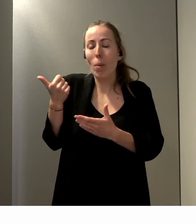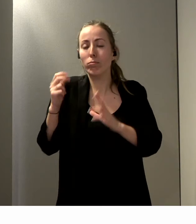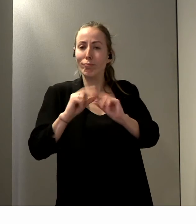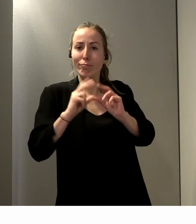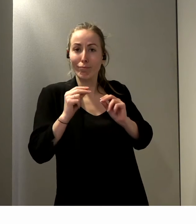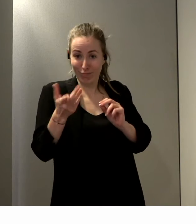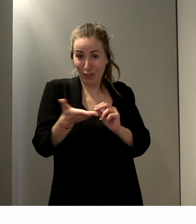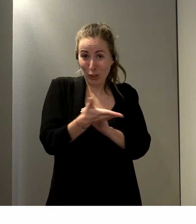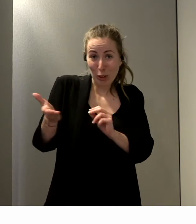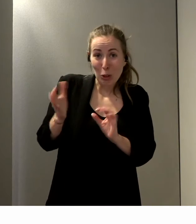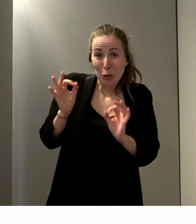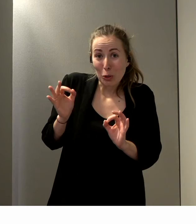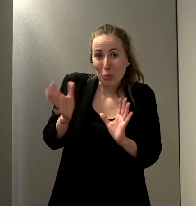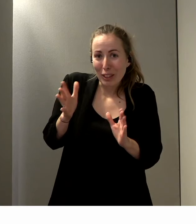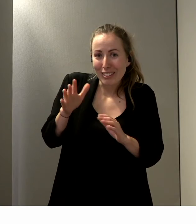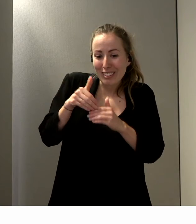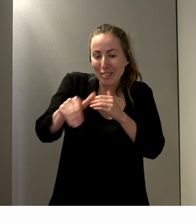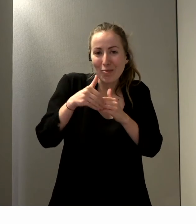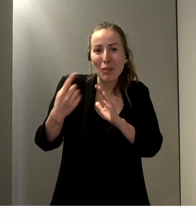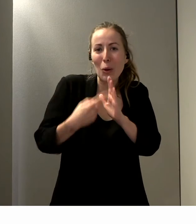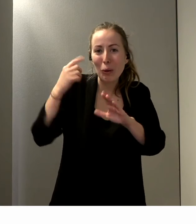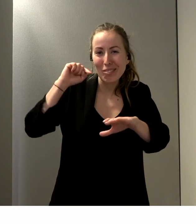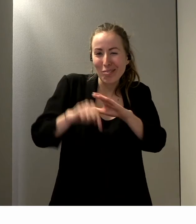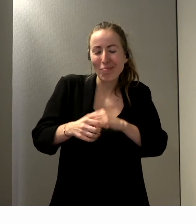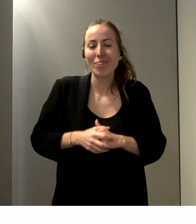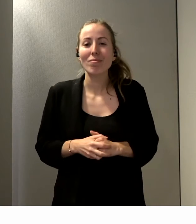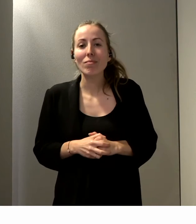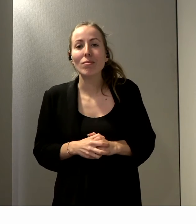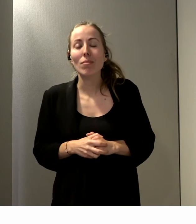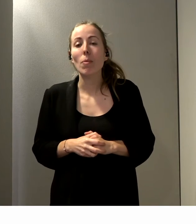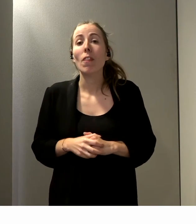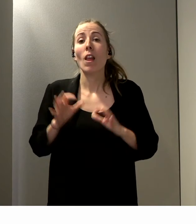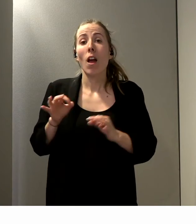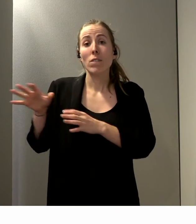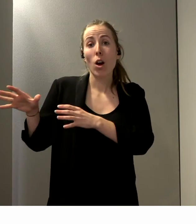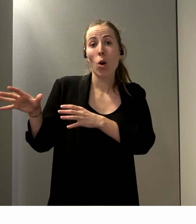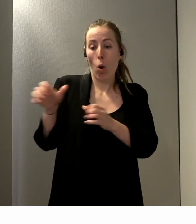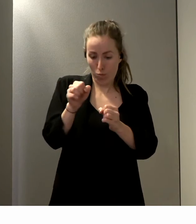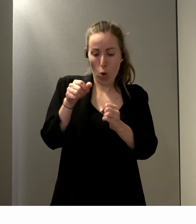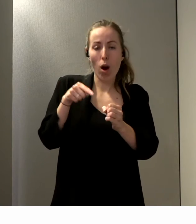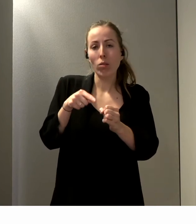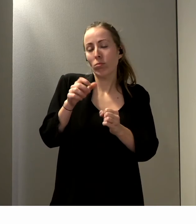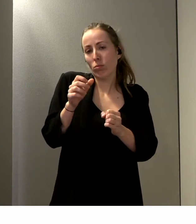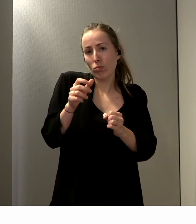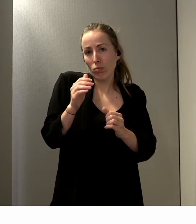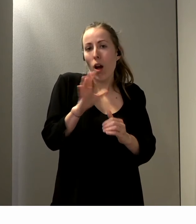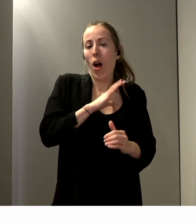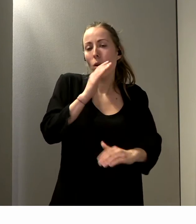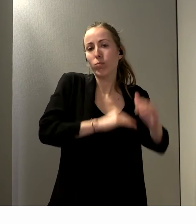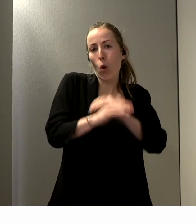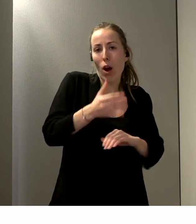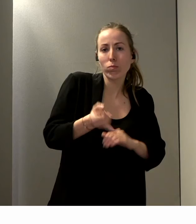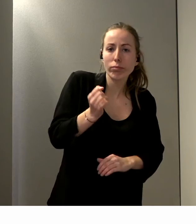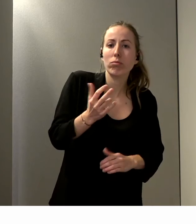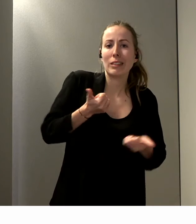espère pouvoir vous en reparler bientôt. On le sait évidemment que la question de l'emploi, au-delà des programmes volontaristes, c'est aussi